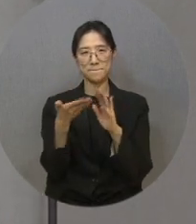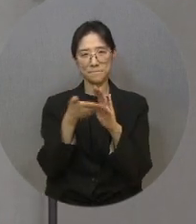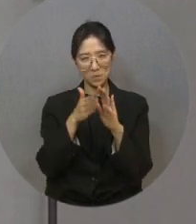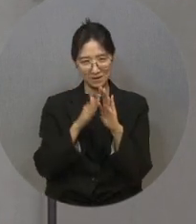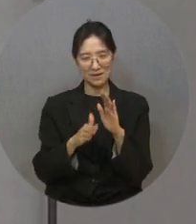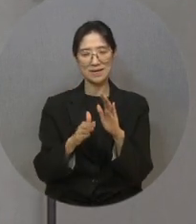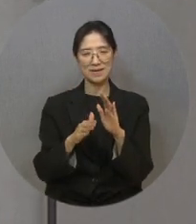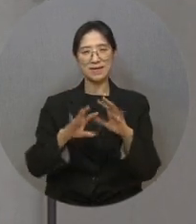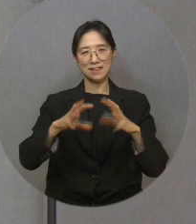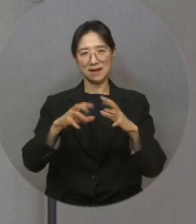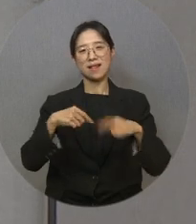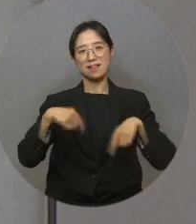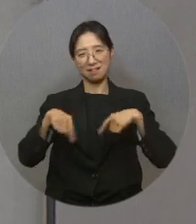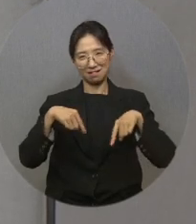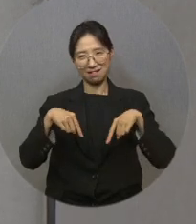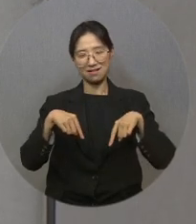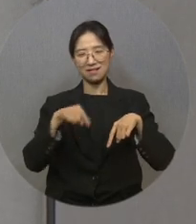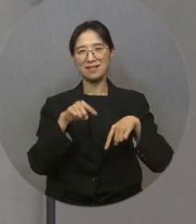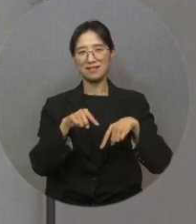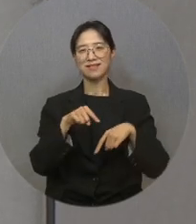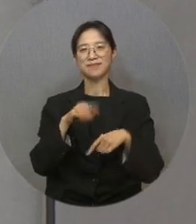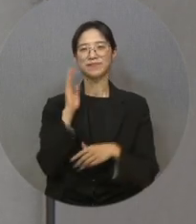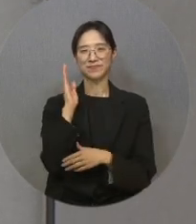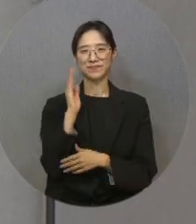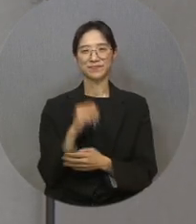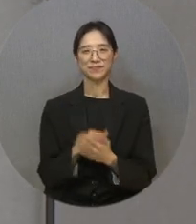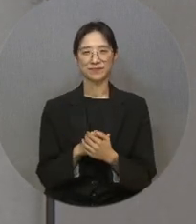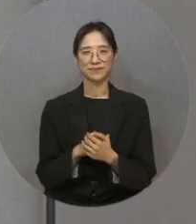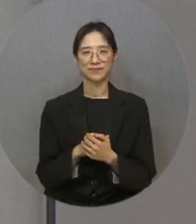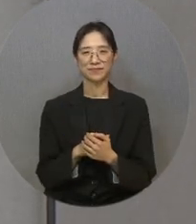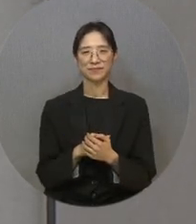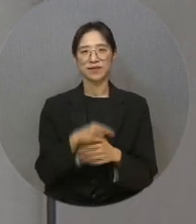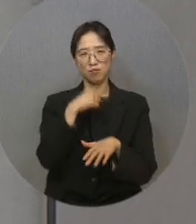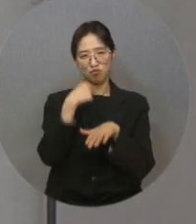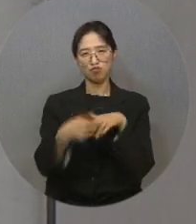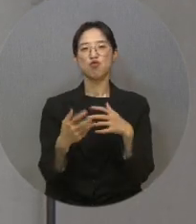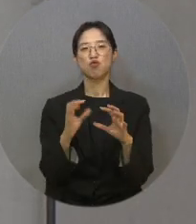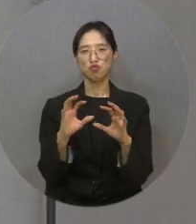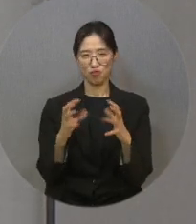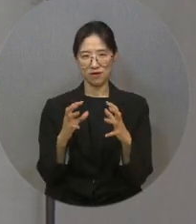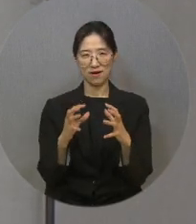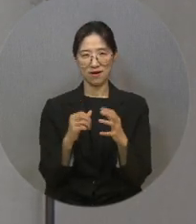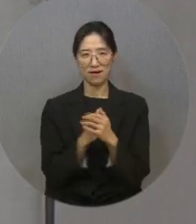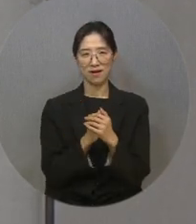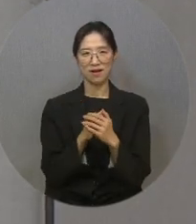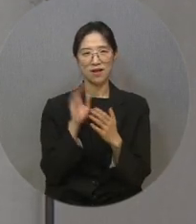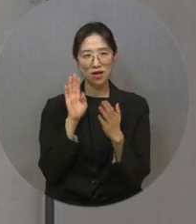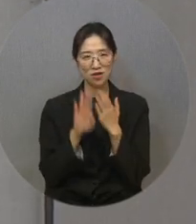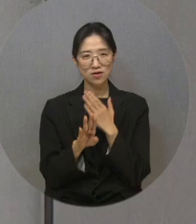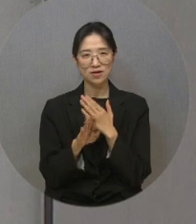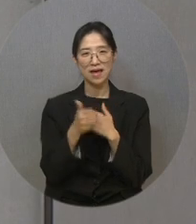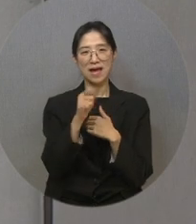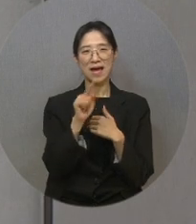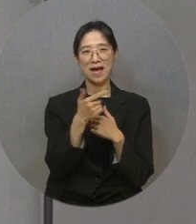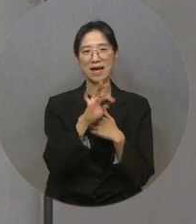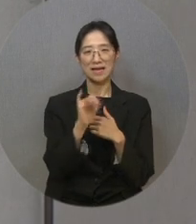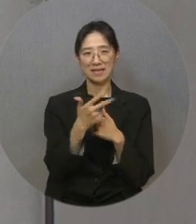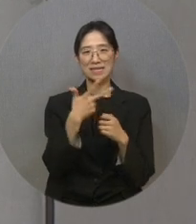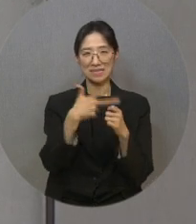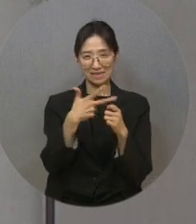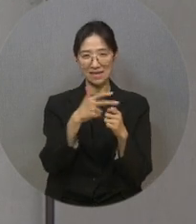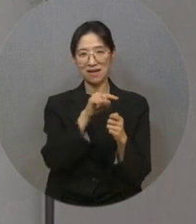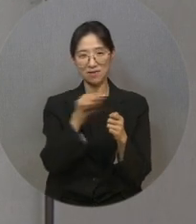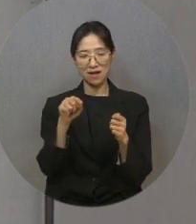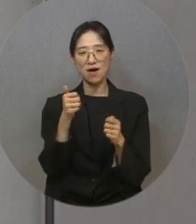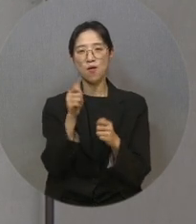공식적으로 이렇게 나라를 다스렸다라고 얘기를 합니다. 이게 이제 부족 국가였죠. 그리고 한인 7세로부터 환웅